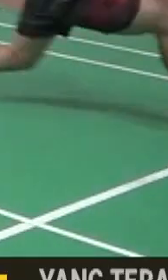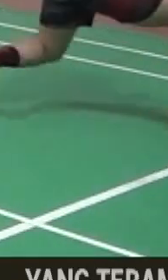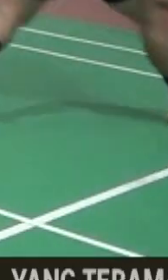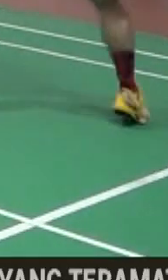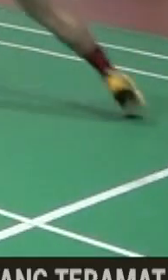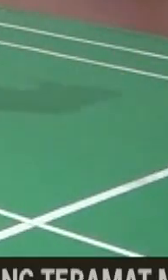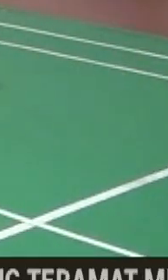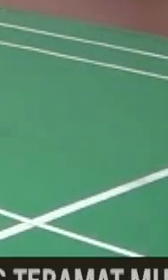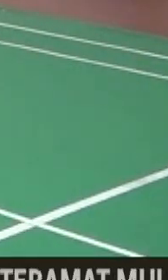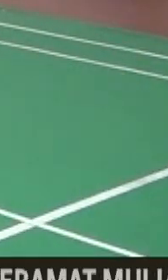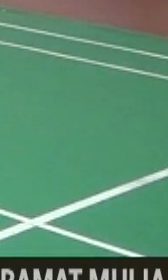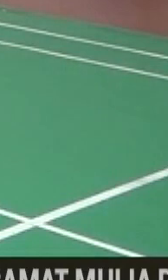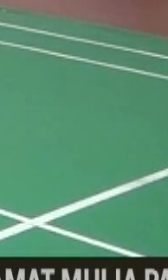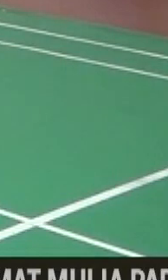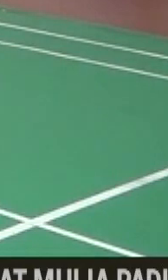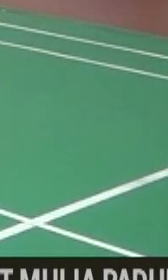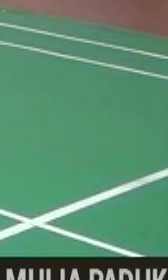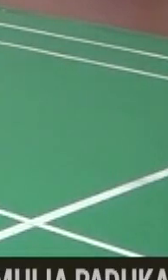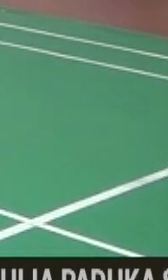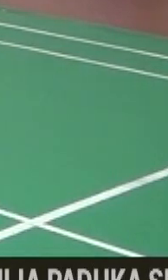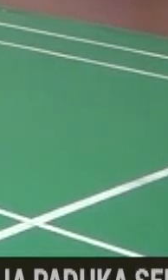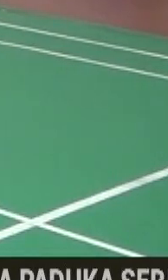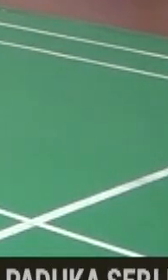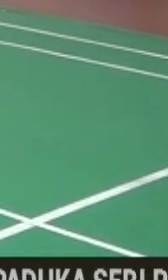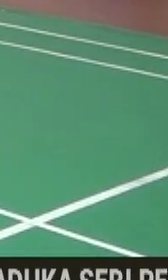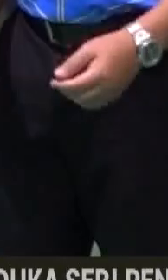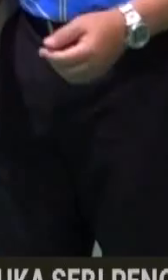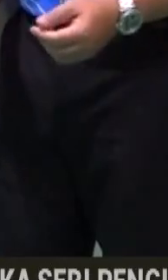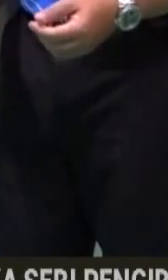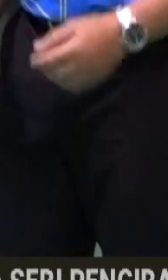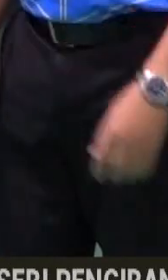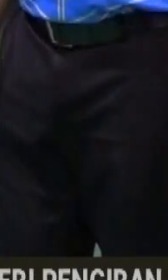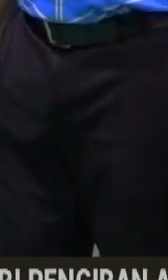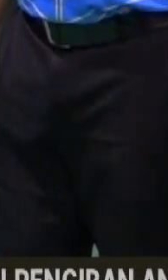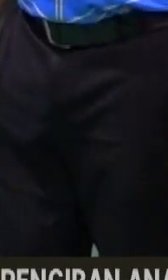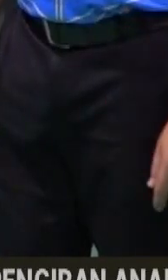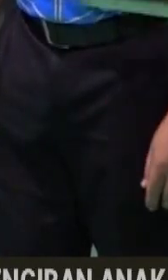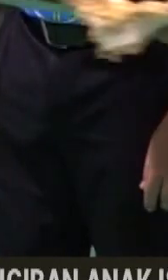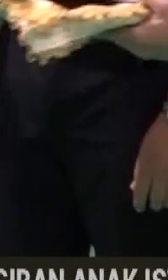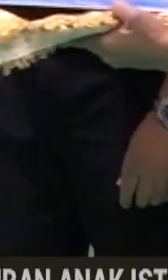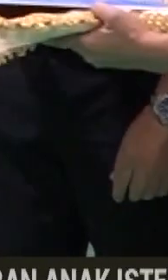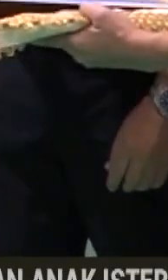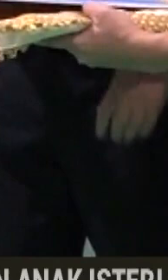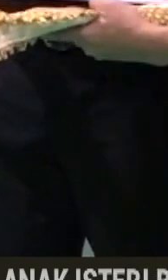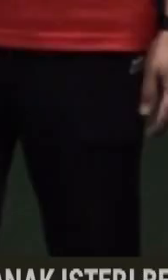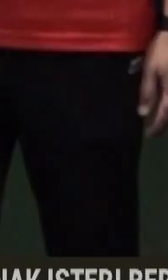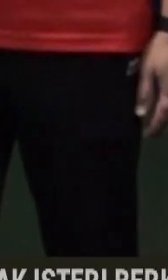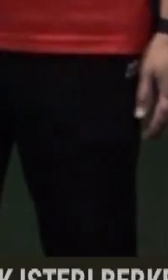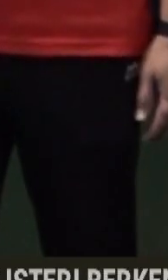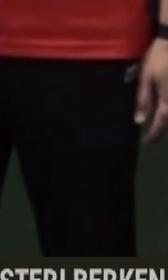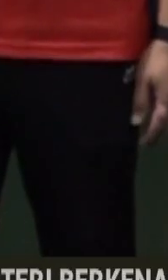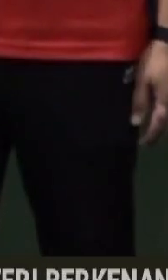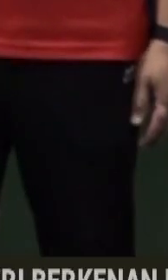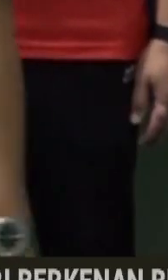membawa pulang piala pusingan sumbangan menteri di jabatan Perdana Menteri dan menteri kwangan dan ekonomi kedua Tempat kedua